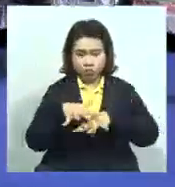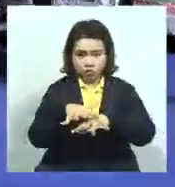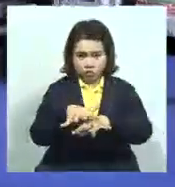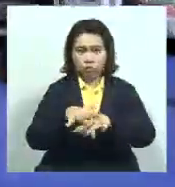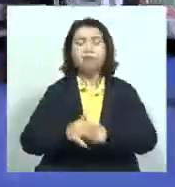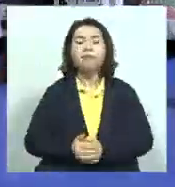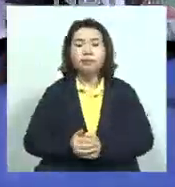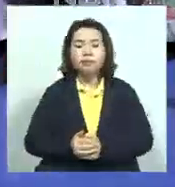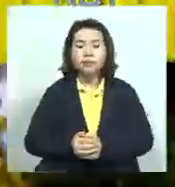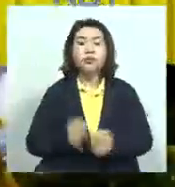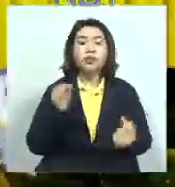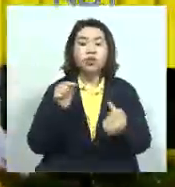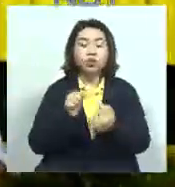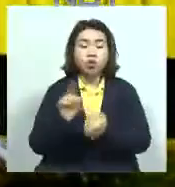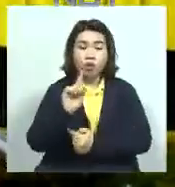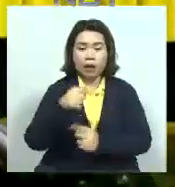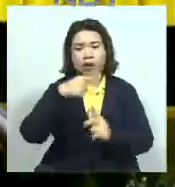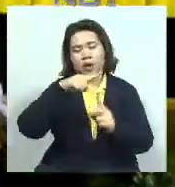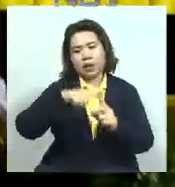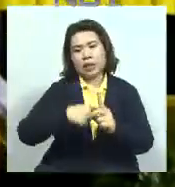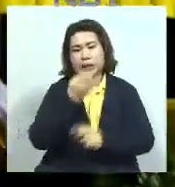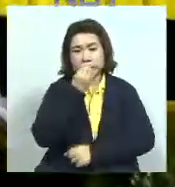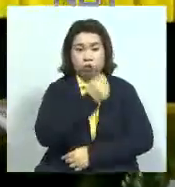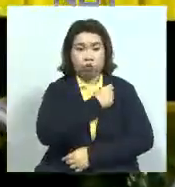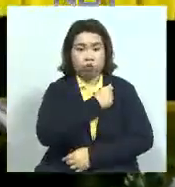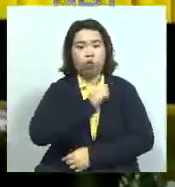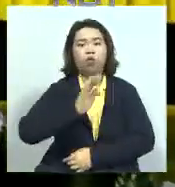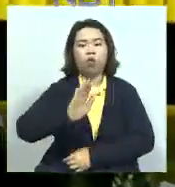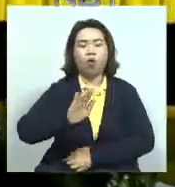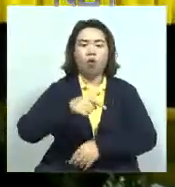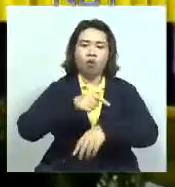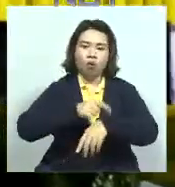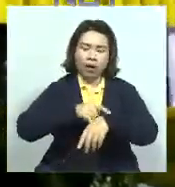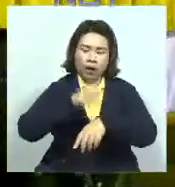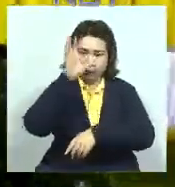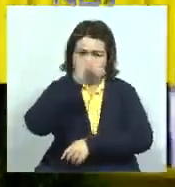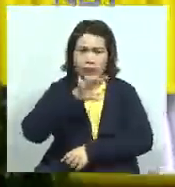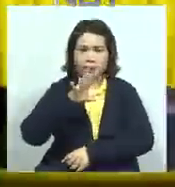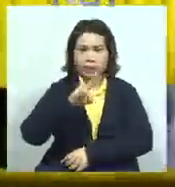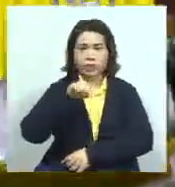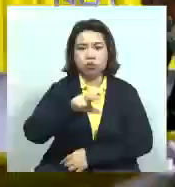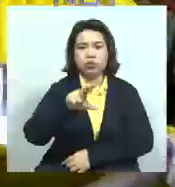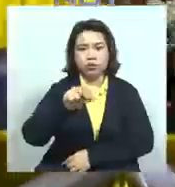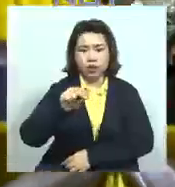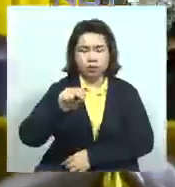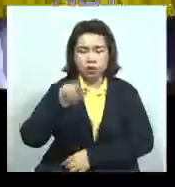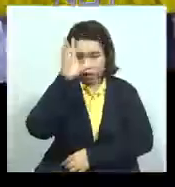มากครับและเนื่องจากเป็นเดือนรอมฎอนช่วงเวลาประมาณ 19:35 ถึ